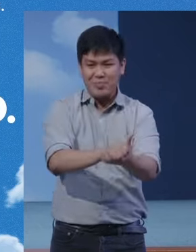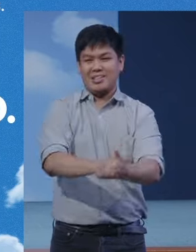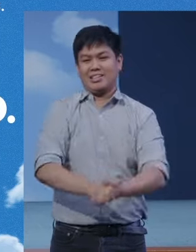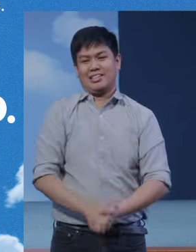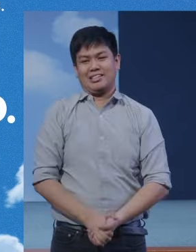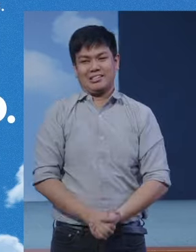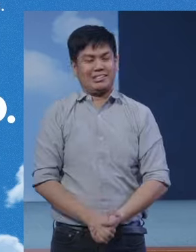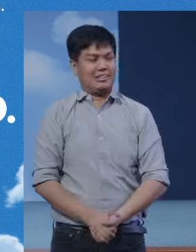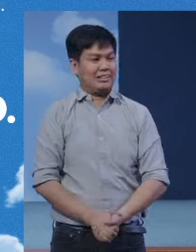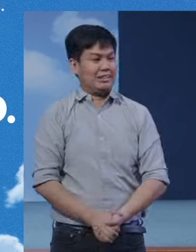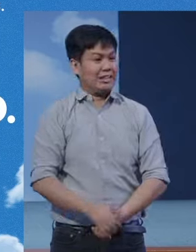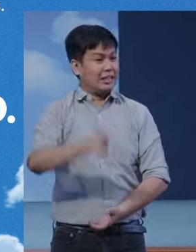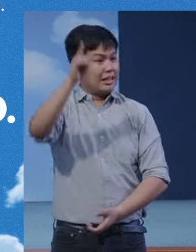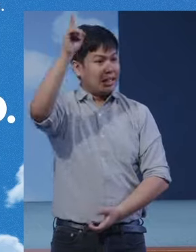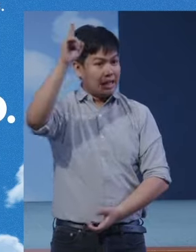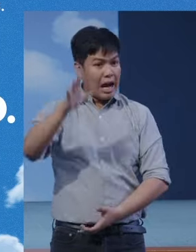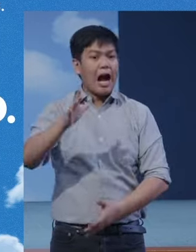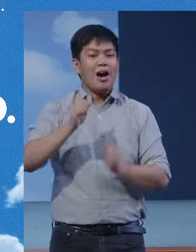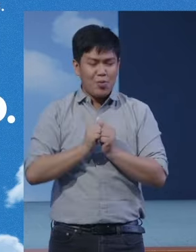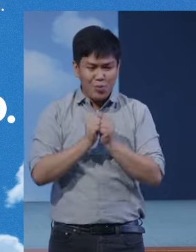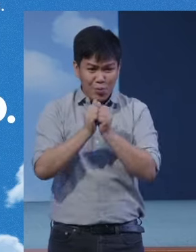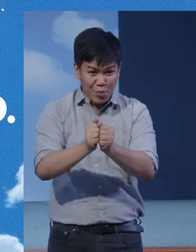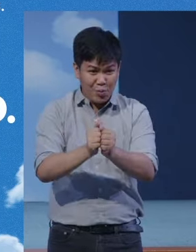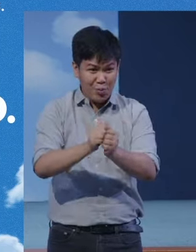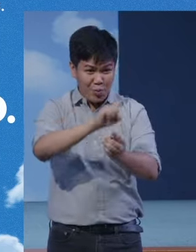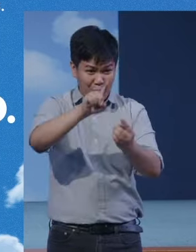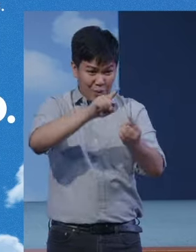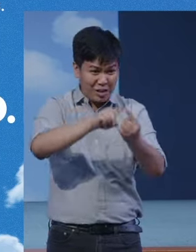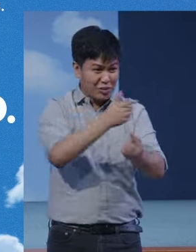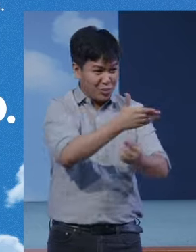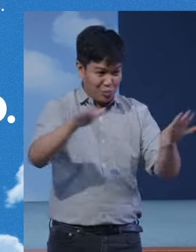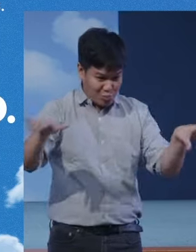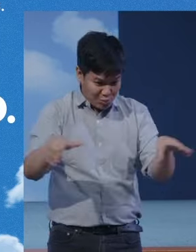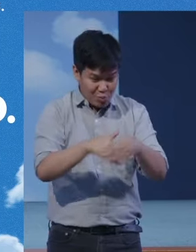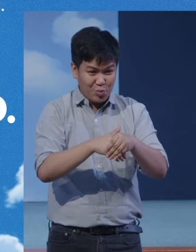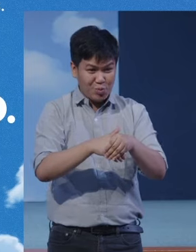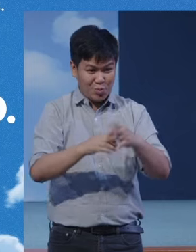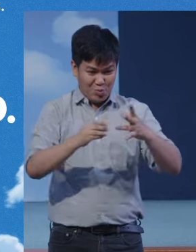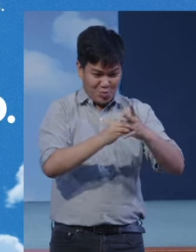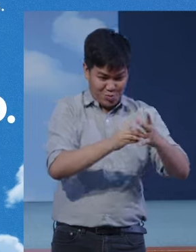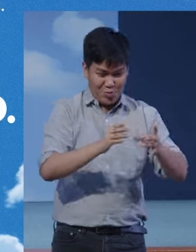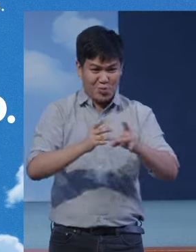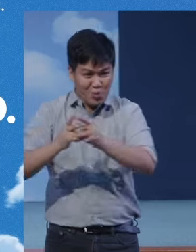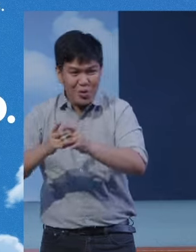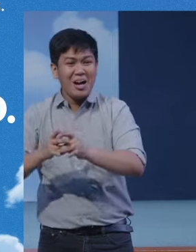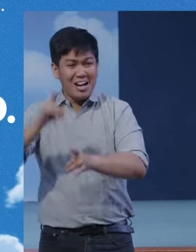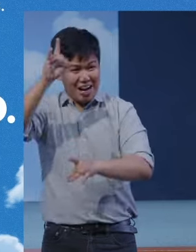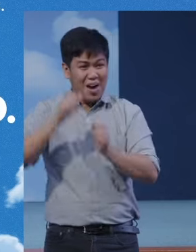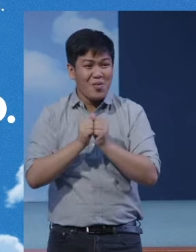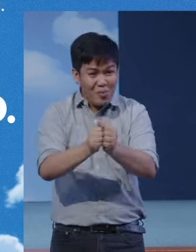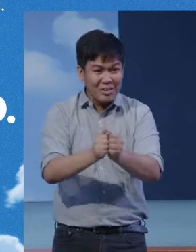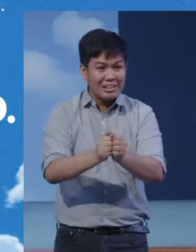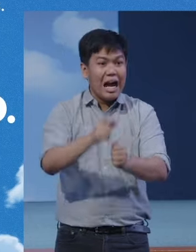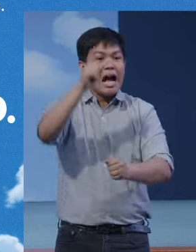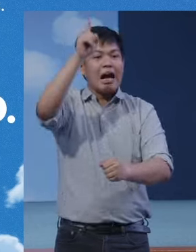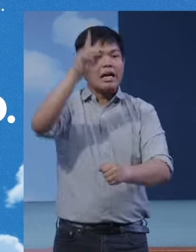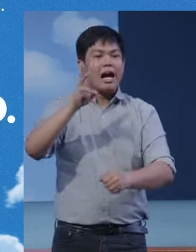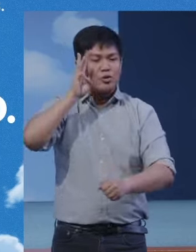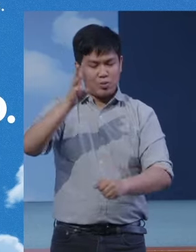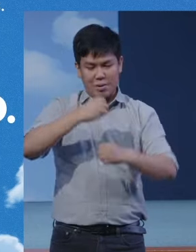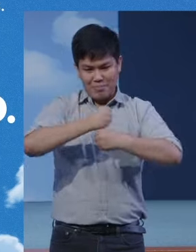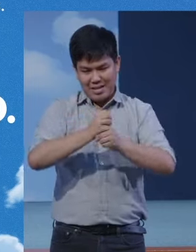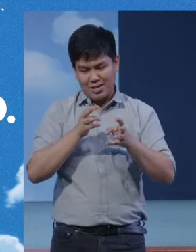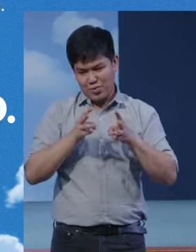po ay present nung kayo po ay kinasal siya po ang gagawa ng